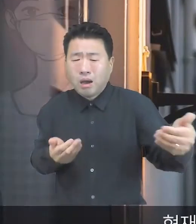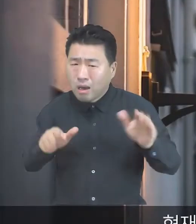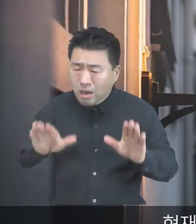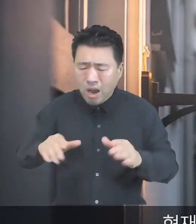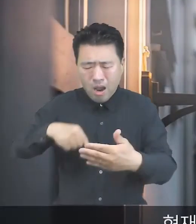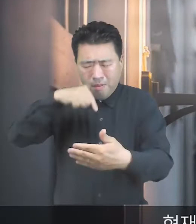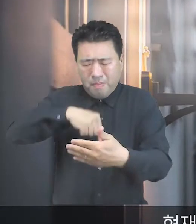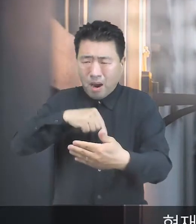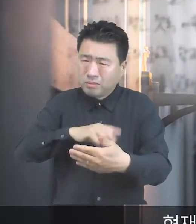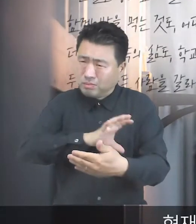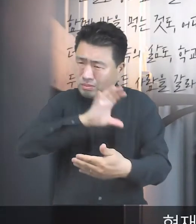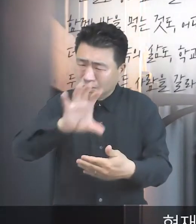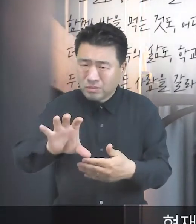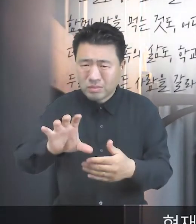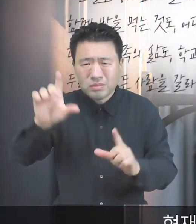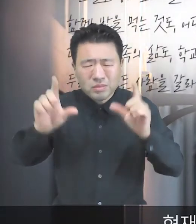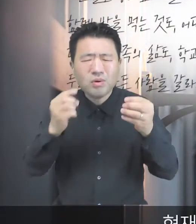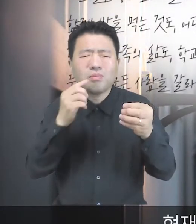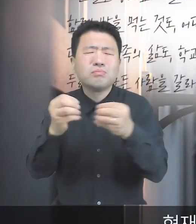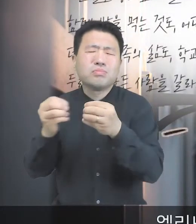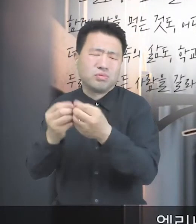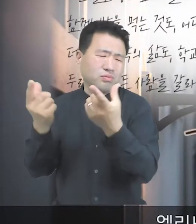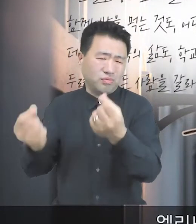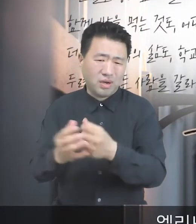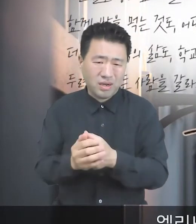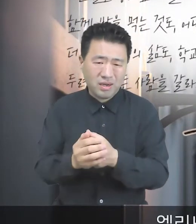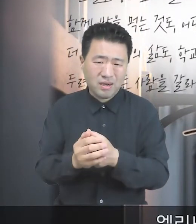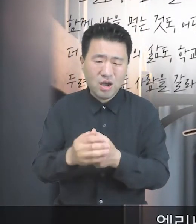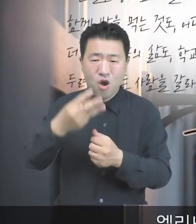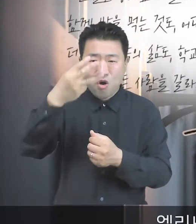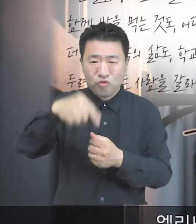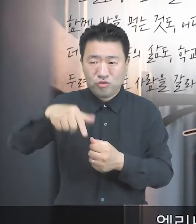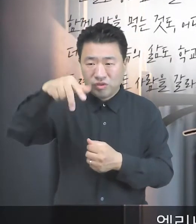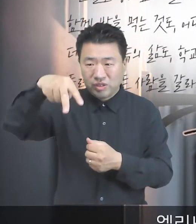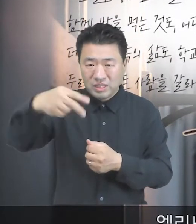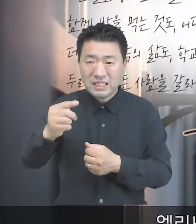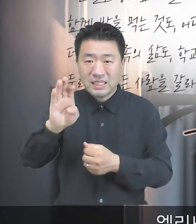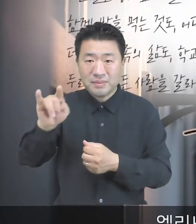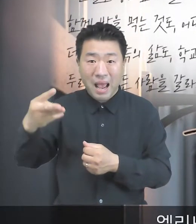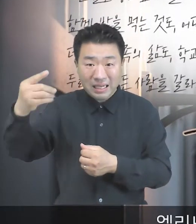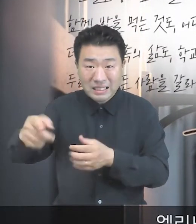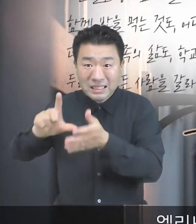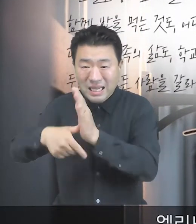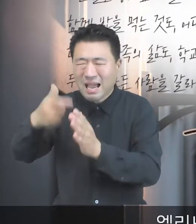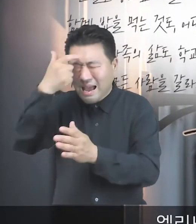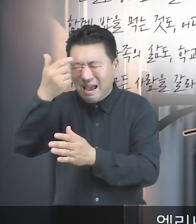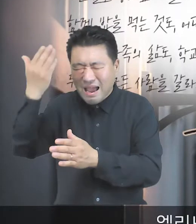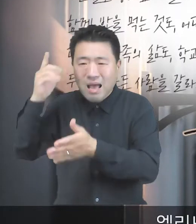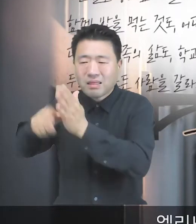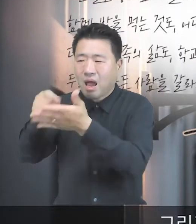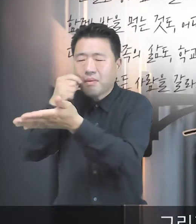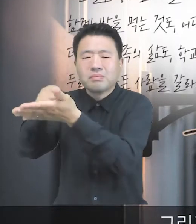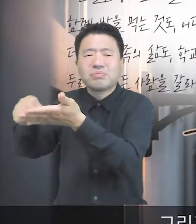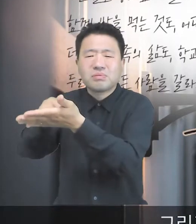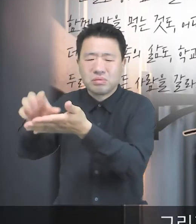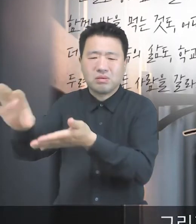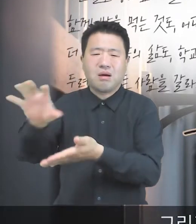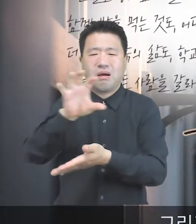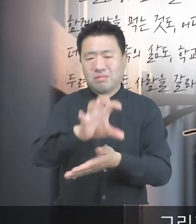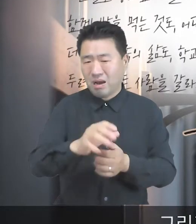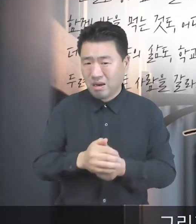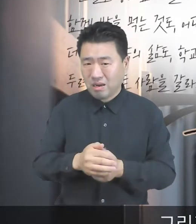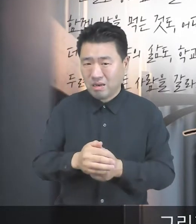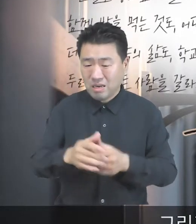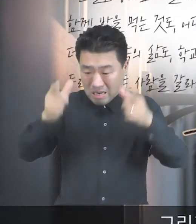현재 우리들의 마음을 대변하고 있는 것 같은 이 글은 엘리노어 루즈벨트의 스페인 독감 당시 쓰인 글입니다.